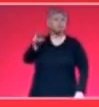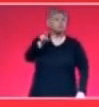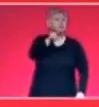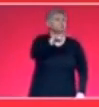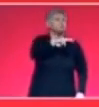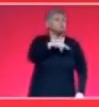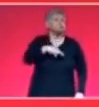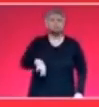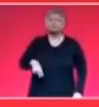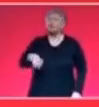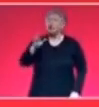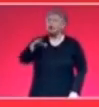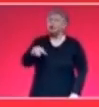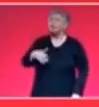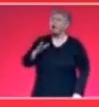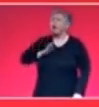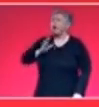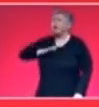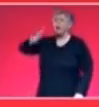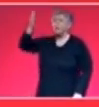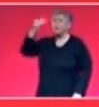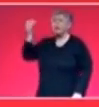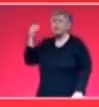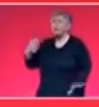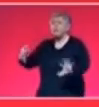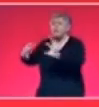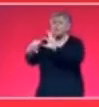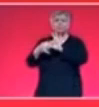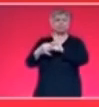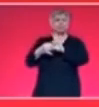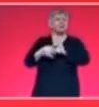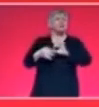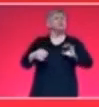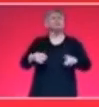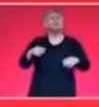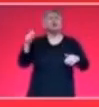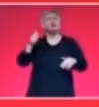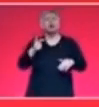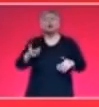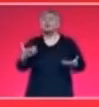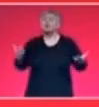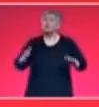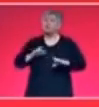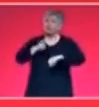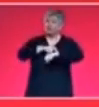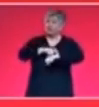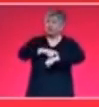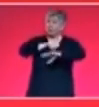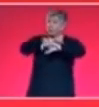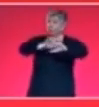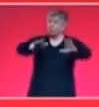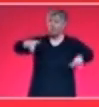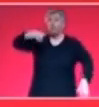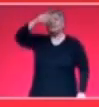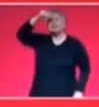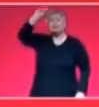συντρόφους από τα παλιά, οι οποίοι βρέθηκαν παρόντες όλοι στο προσκλητήριο του Πρωθυπουργού της